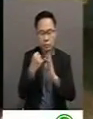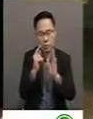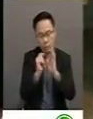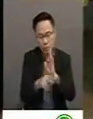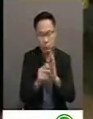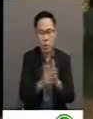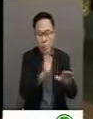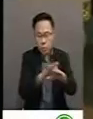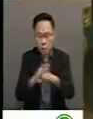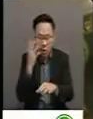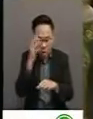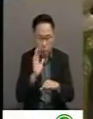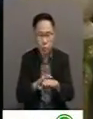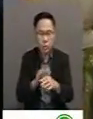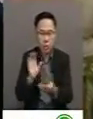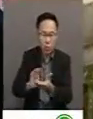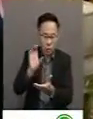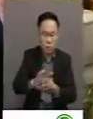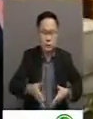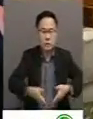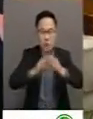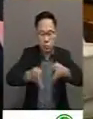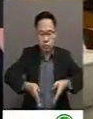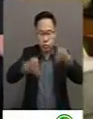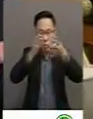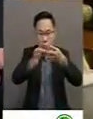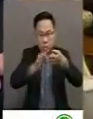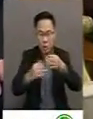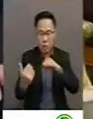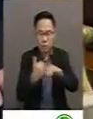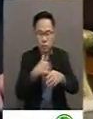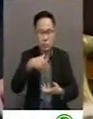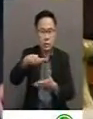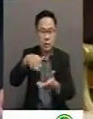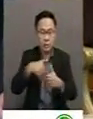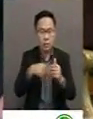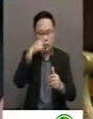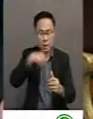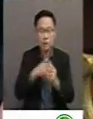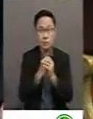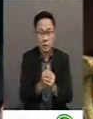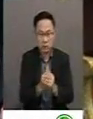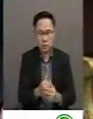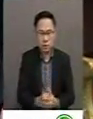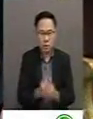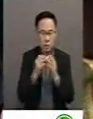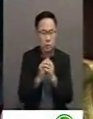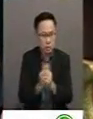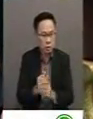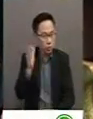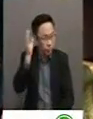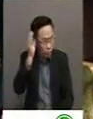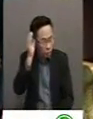านีชักชวนให้มาลงทุนร่วมสร้างคอนโดมิเนียมและขนส่งสินค้าระหว่างจีนกับไทยนักธุรกิจคนนี้ค่ะเขา